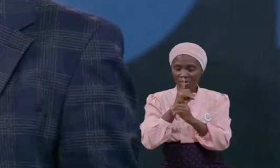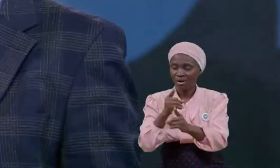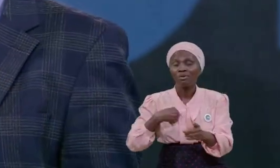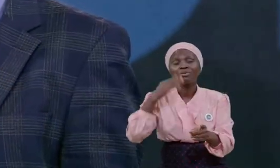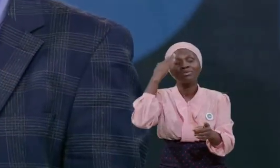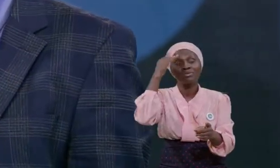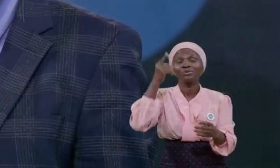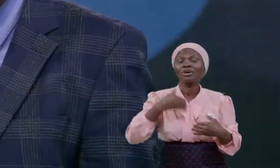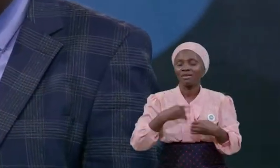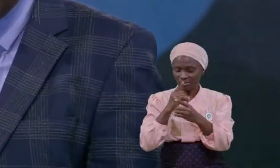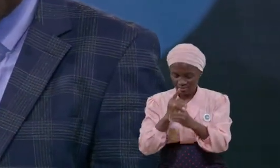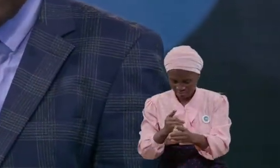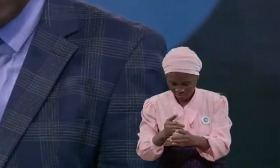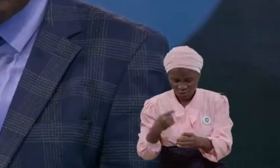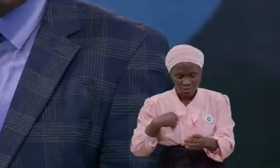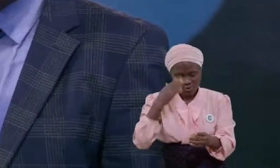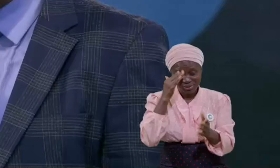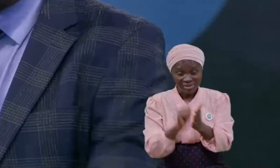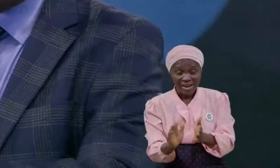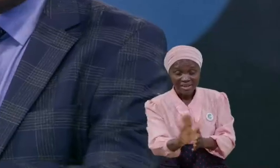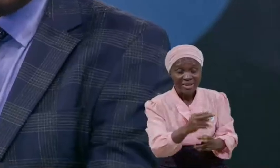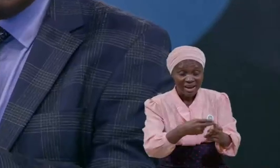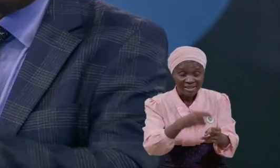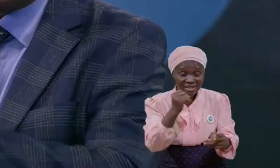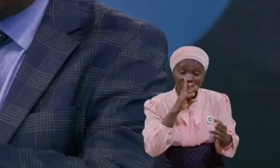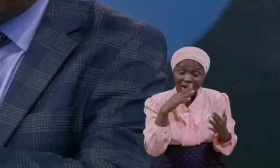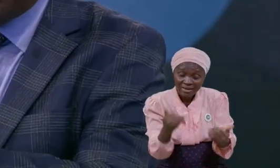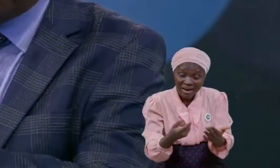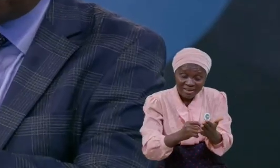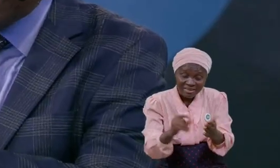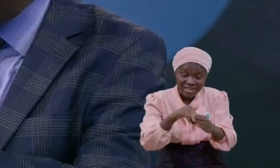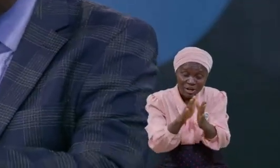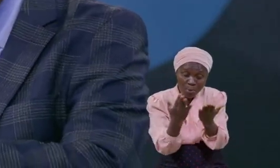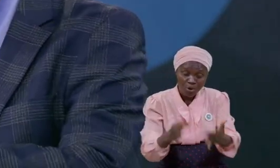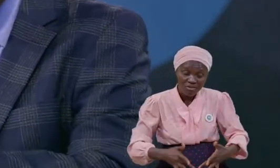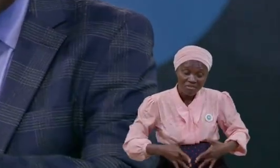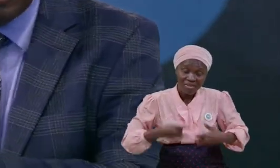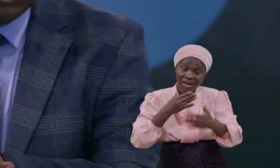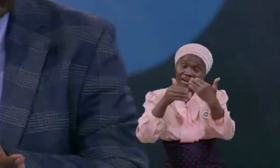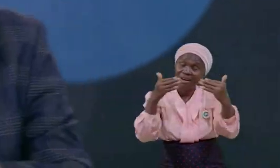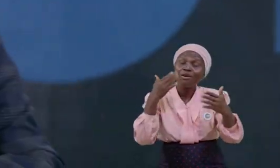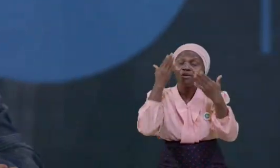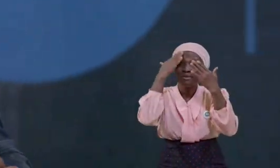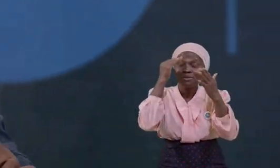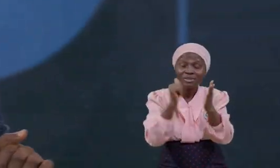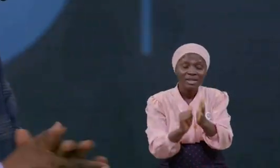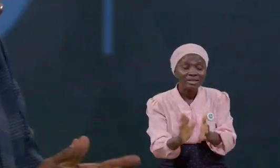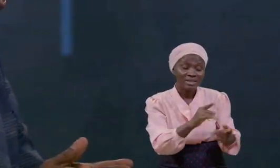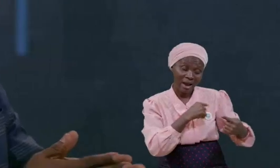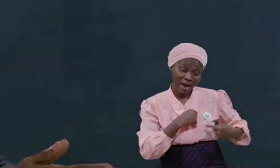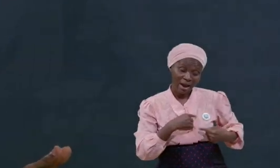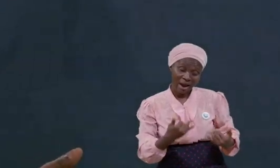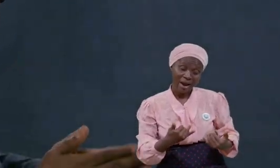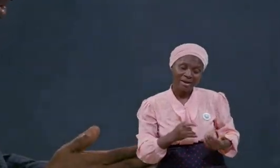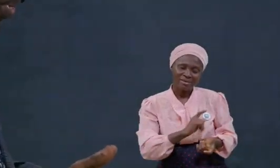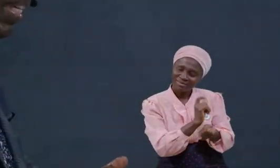savons que leurs noms sont maintenant écrits dans le livre de vie. Nous savons que leurs cœurs ont été transformés, changés.